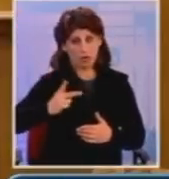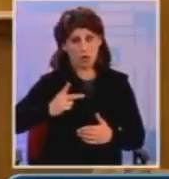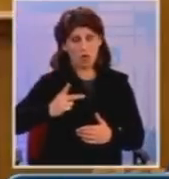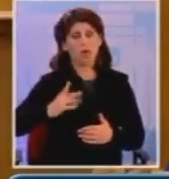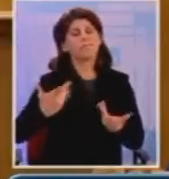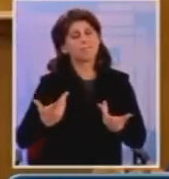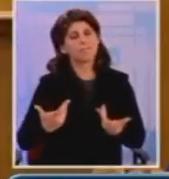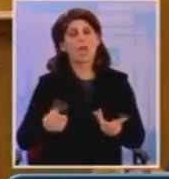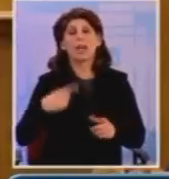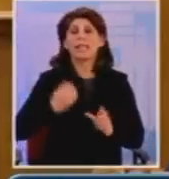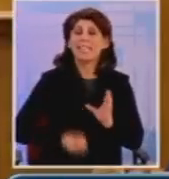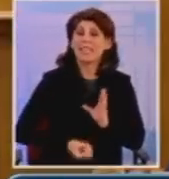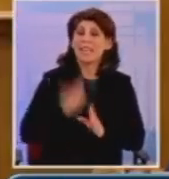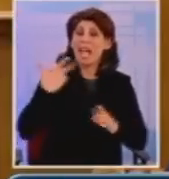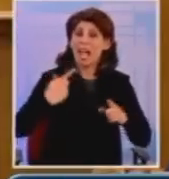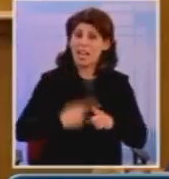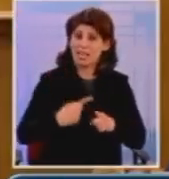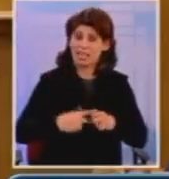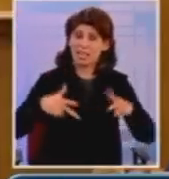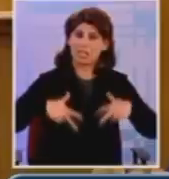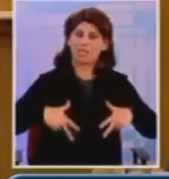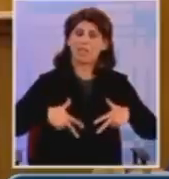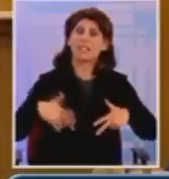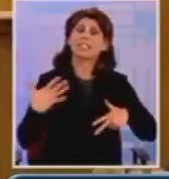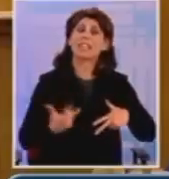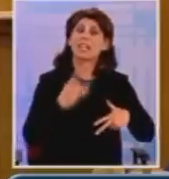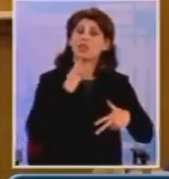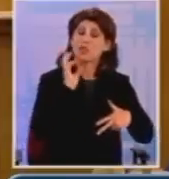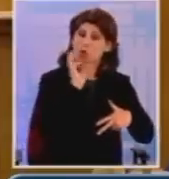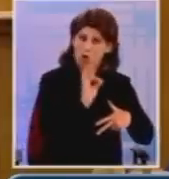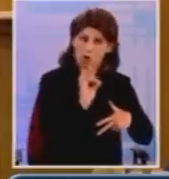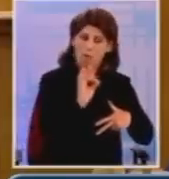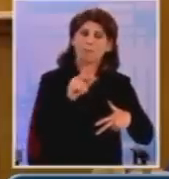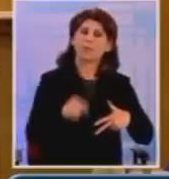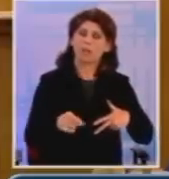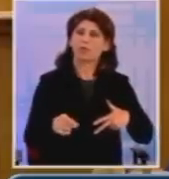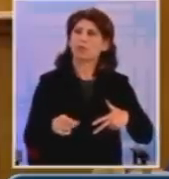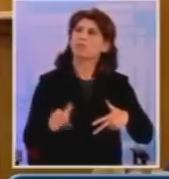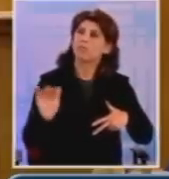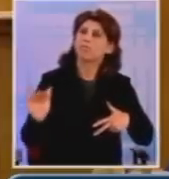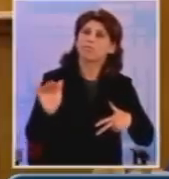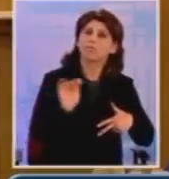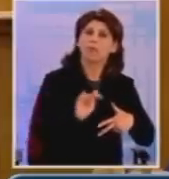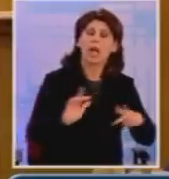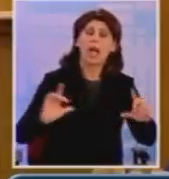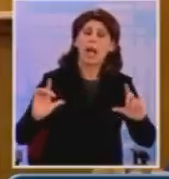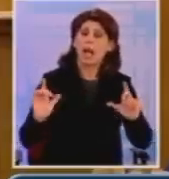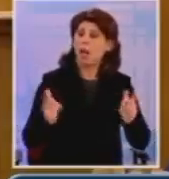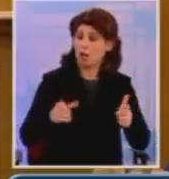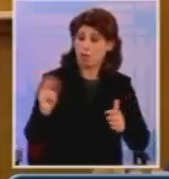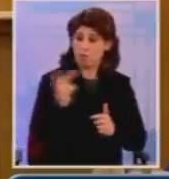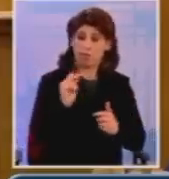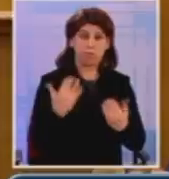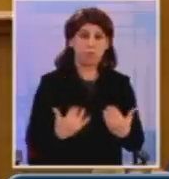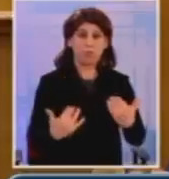είναι ότι η νέα ελληνική κυβέρνηση έχει στόχο και γι' αυτό προτρέπει την εθνική αντιπροσωπεία στο